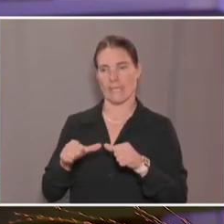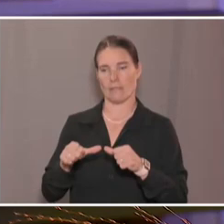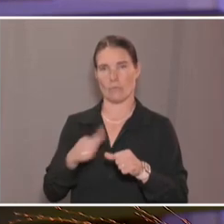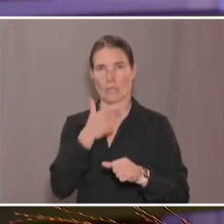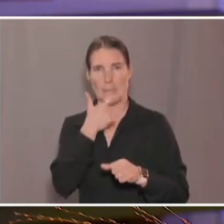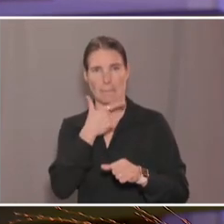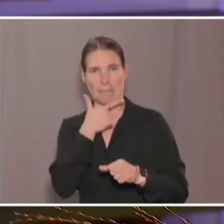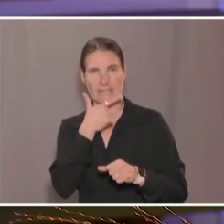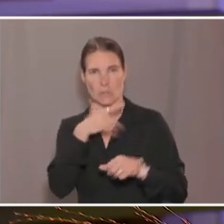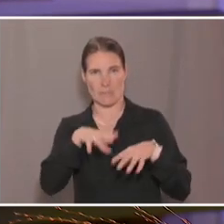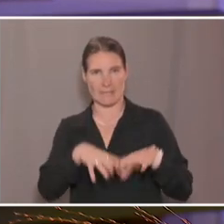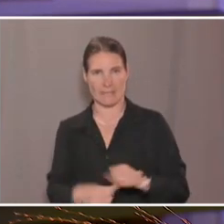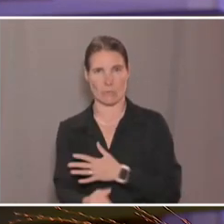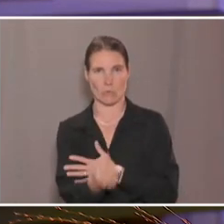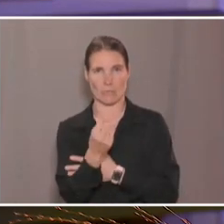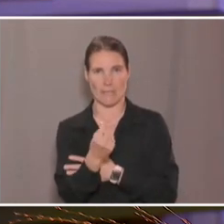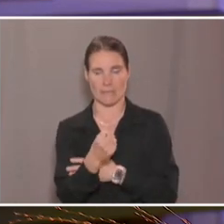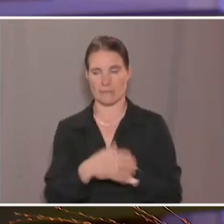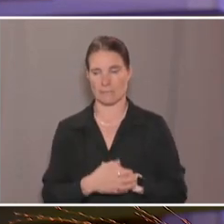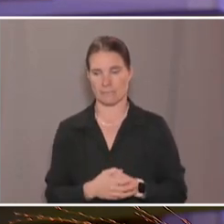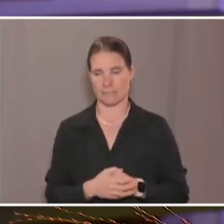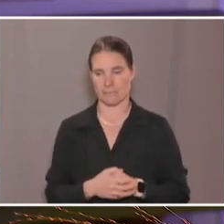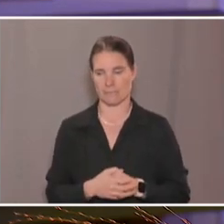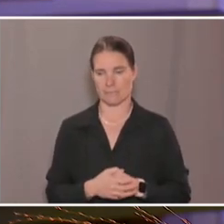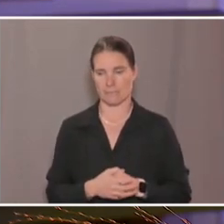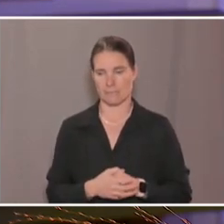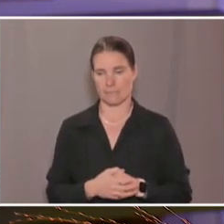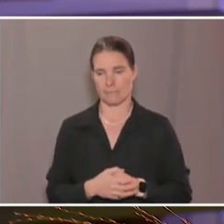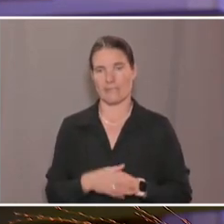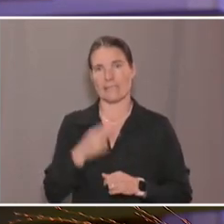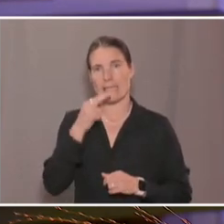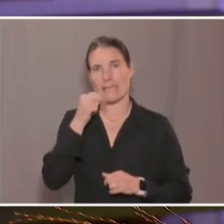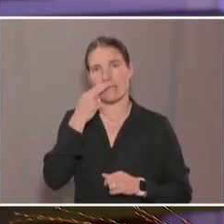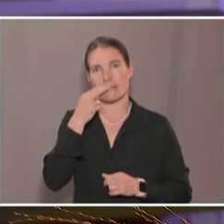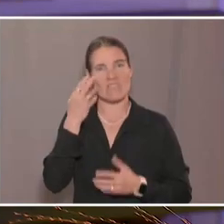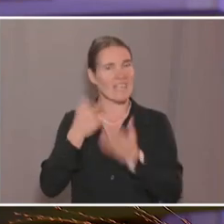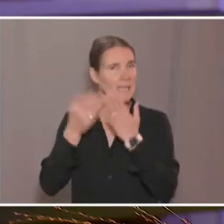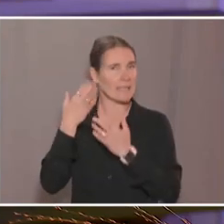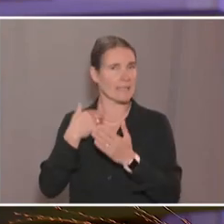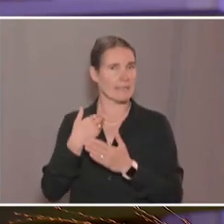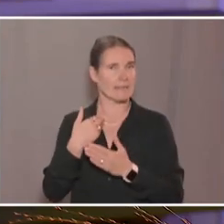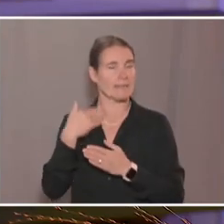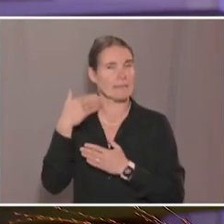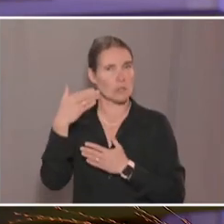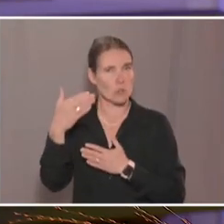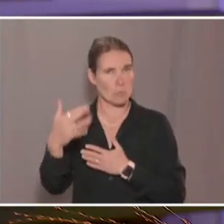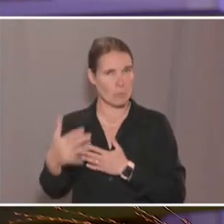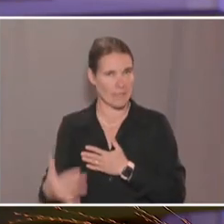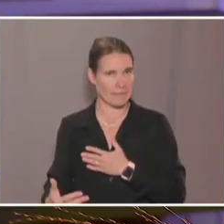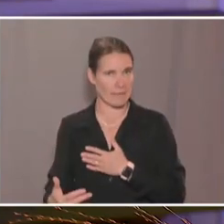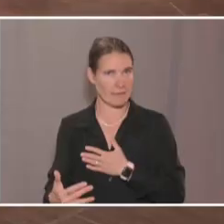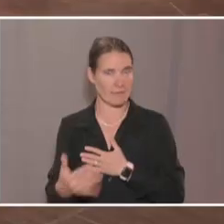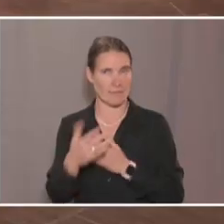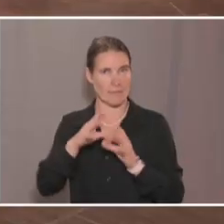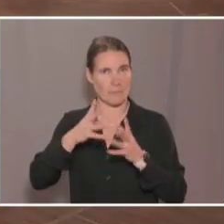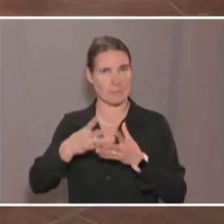Briten oktroyierte Auswahlkriterien galten, spielte die NS-Vergangenheit später quasi keine Rolle